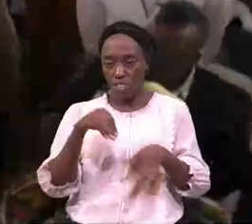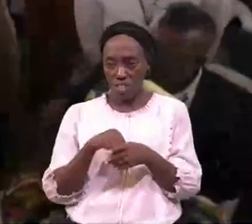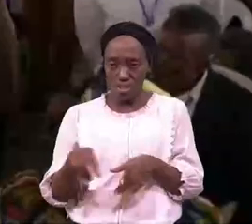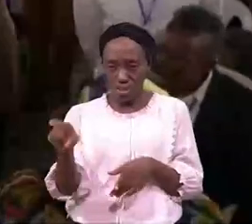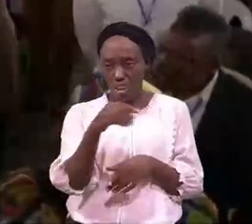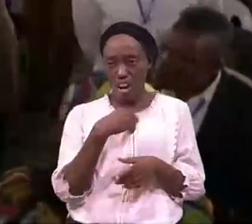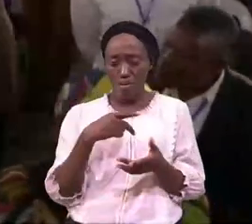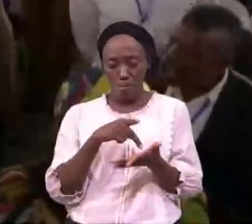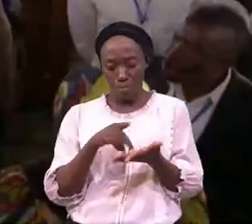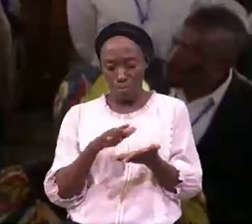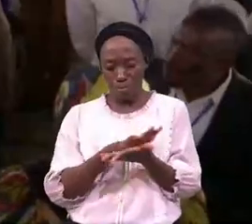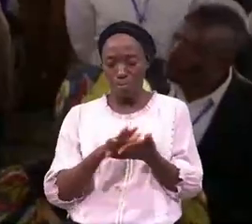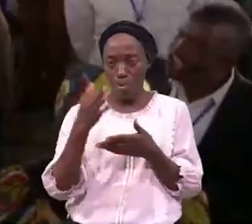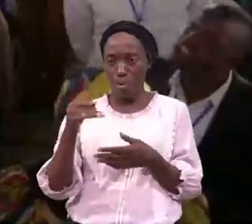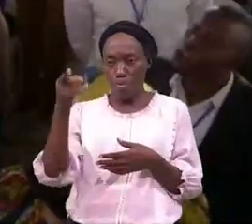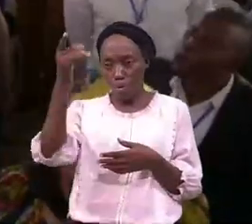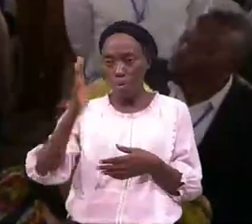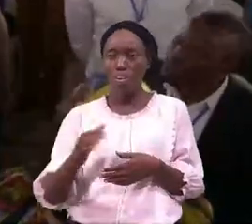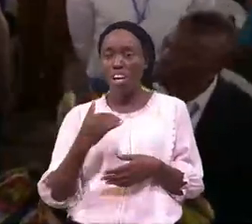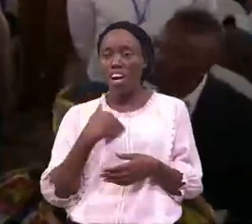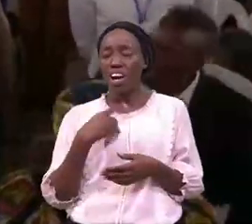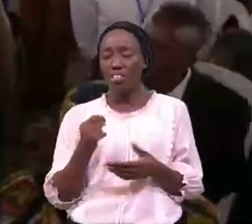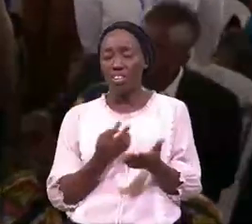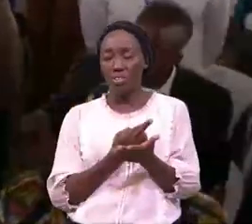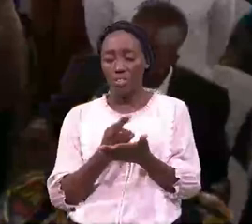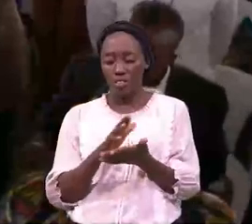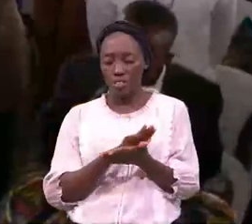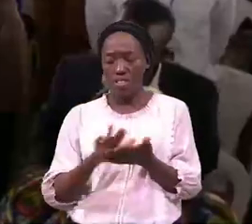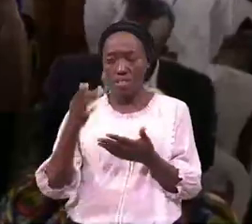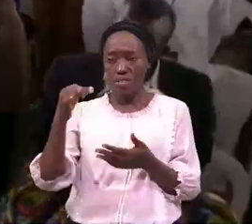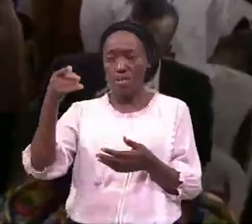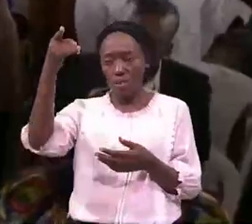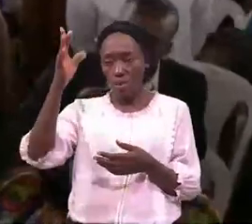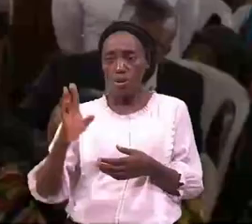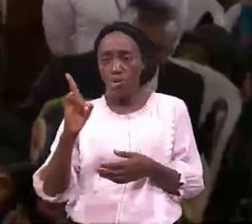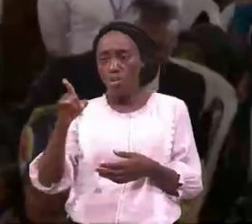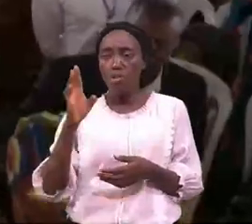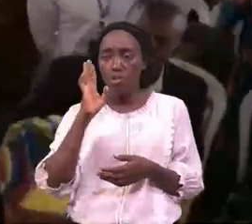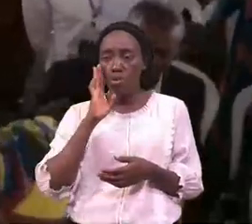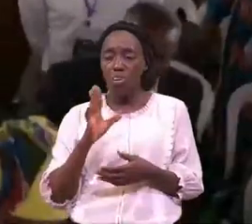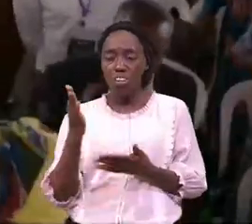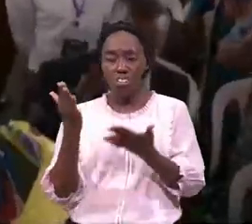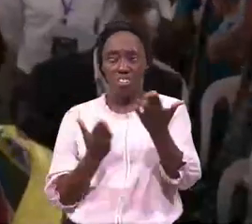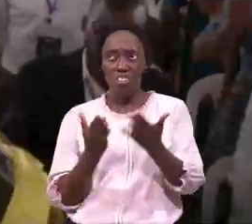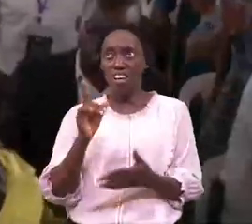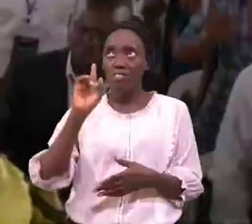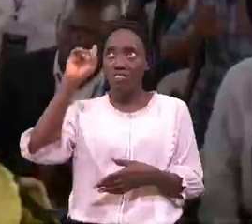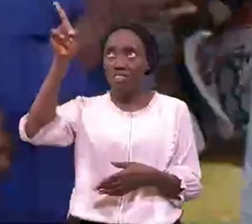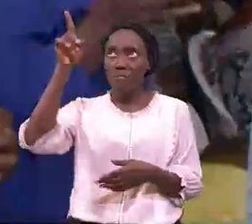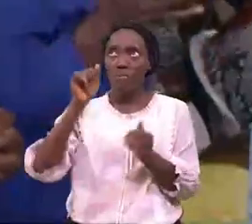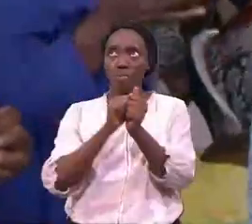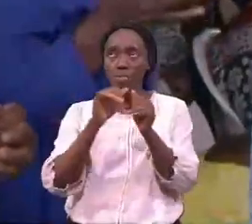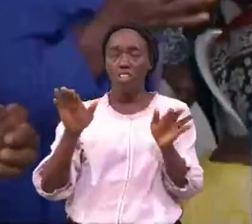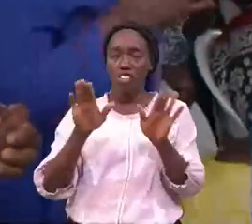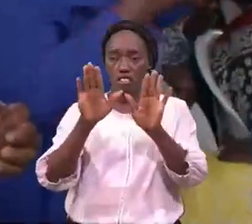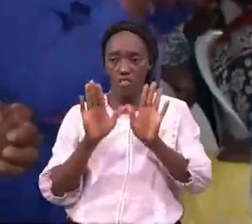de Dieu. Tu auras la justice de Dieu. Tu vas le servir sans crainte. Dans la